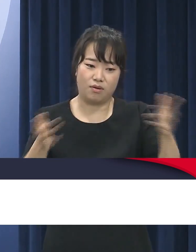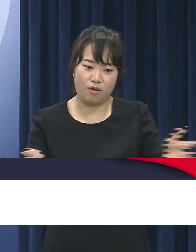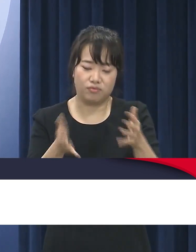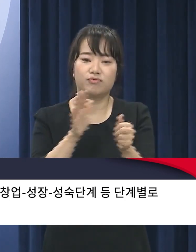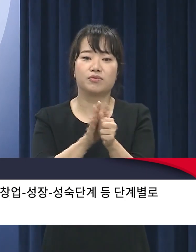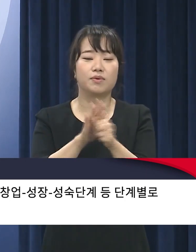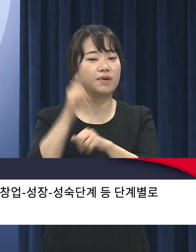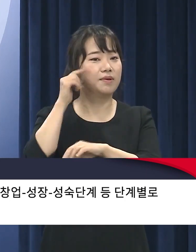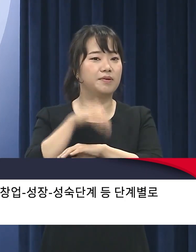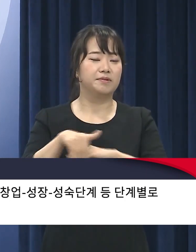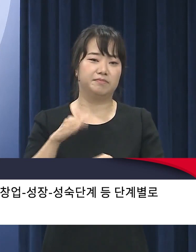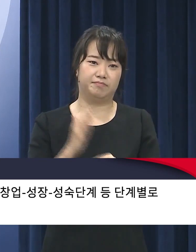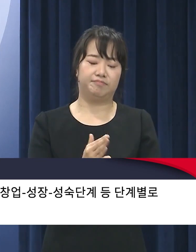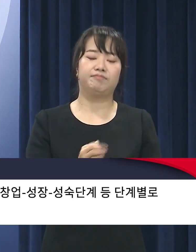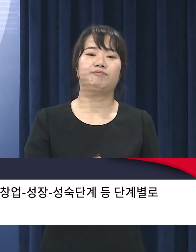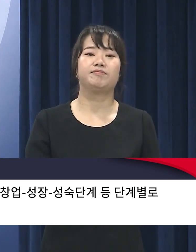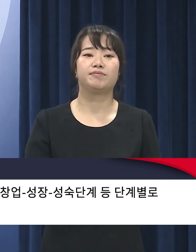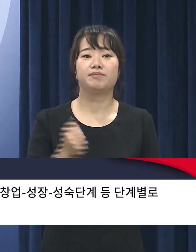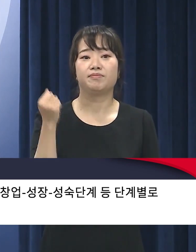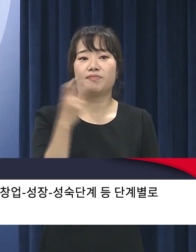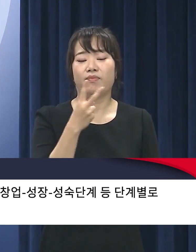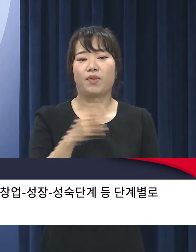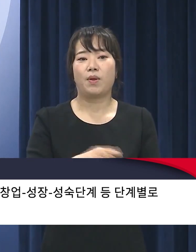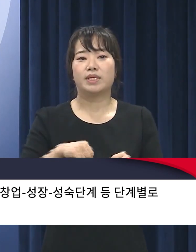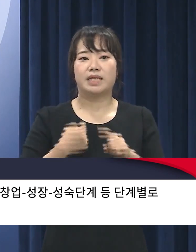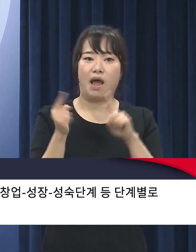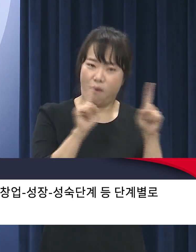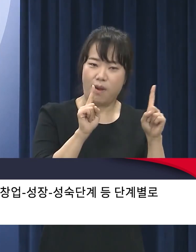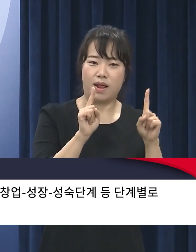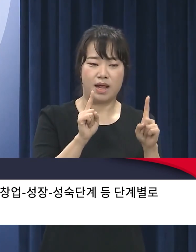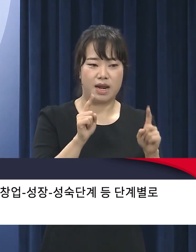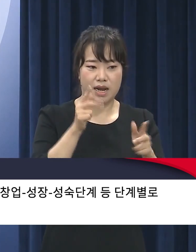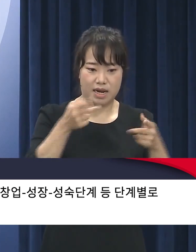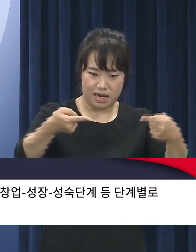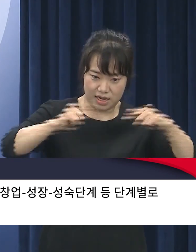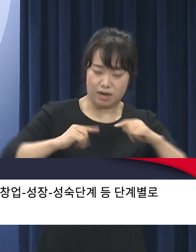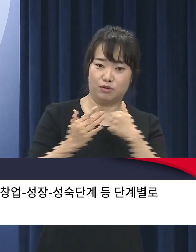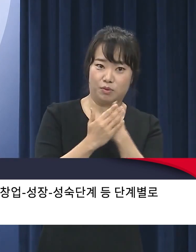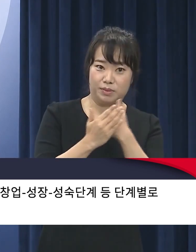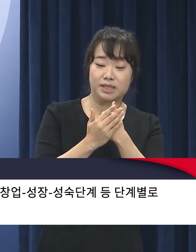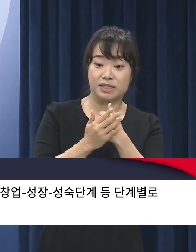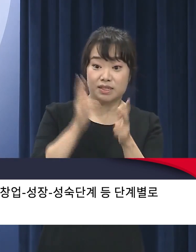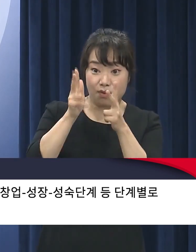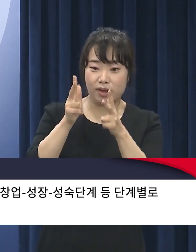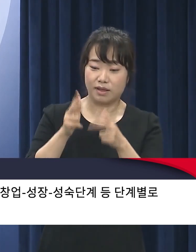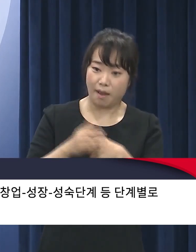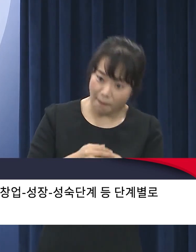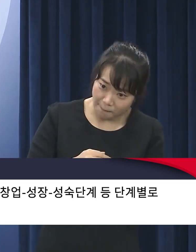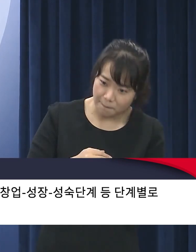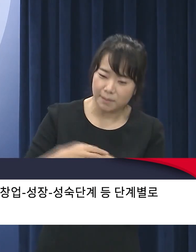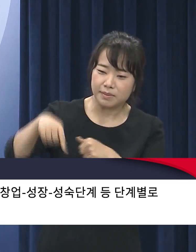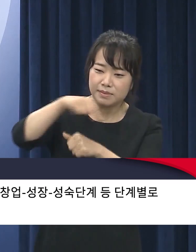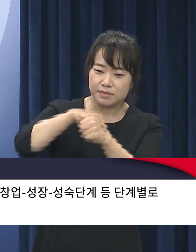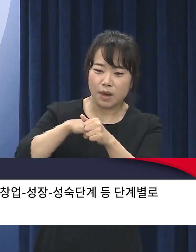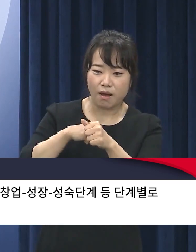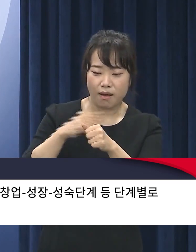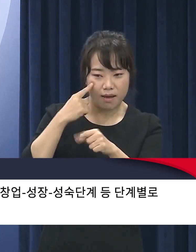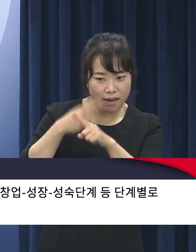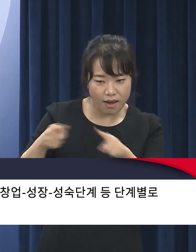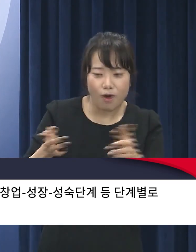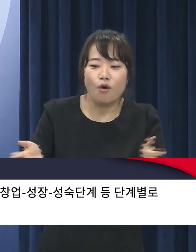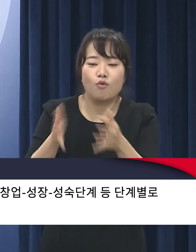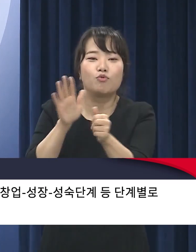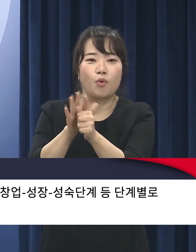적극 창출할 계획입니다. 아울러 자활 기업의 지속 가능성을 제고할 수 있도록